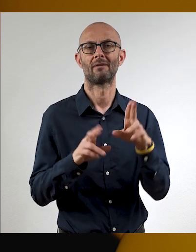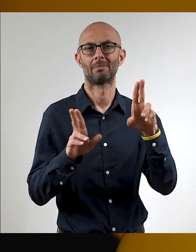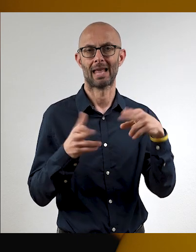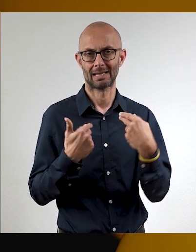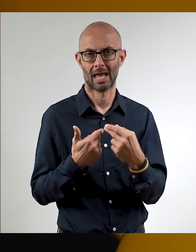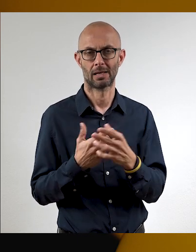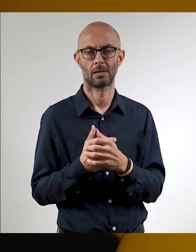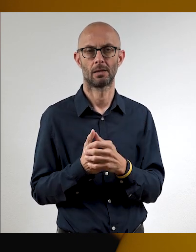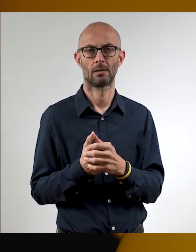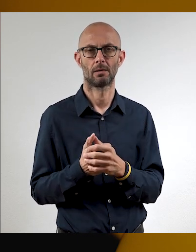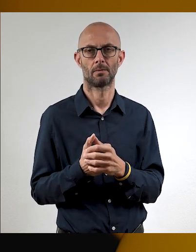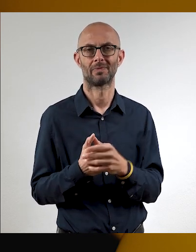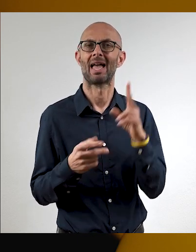nazaj